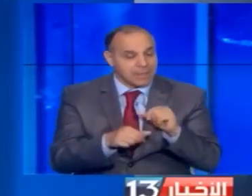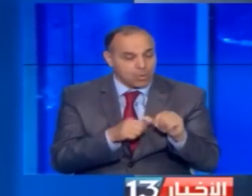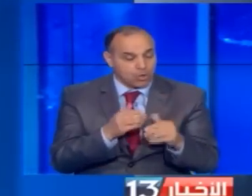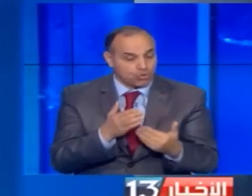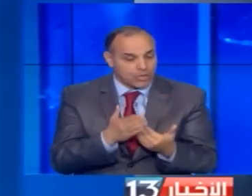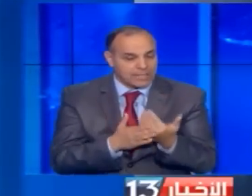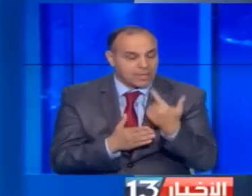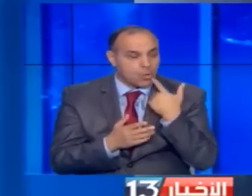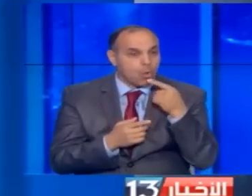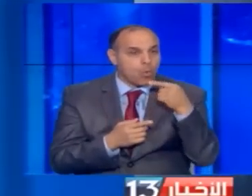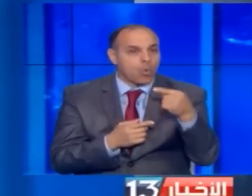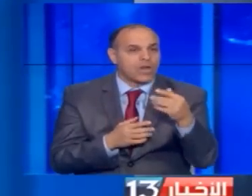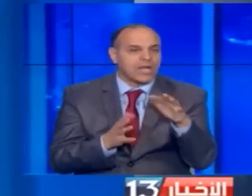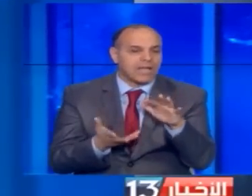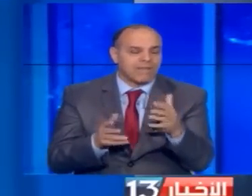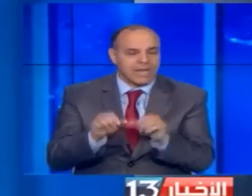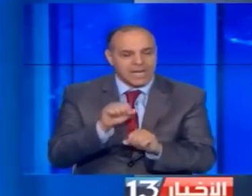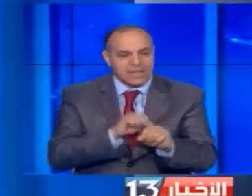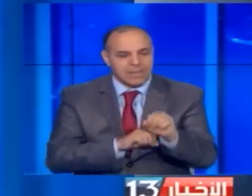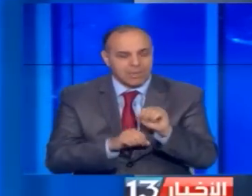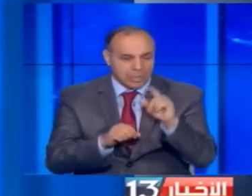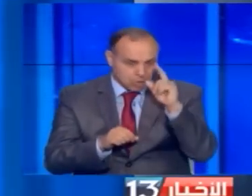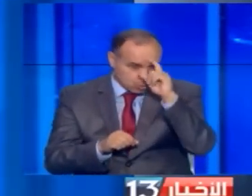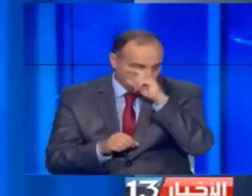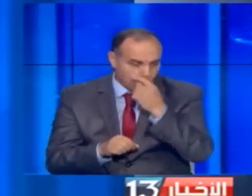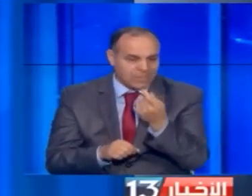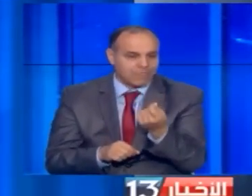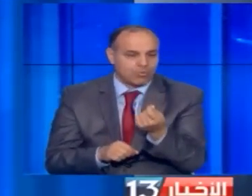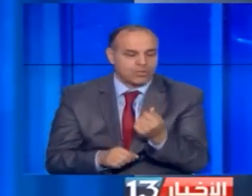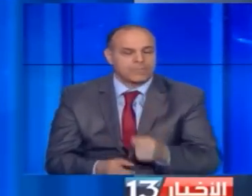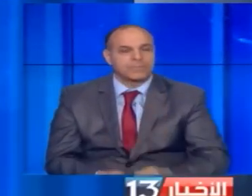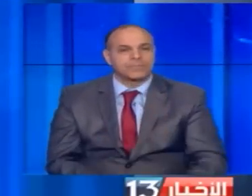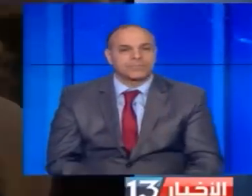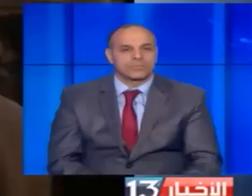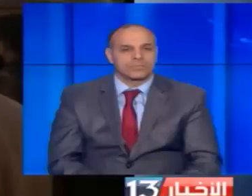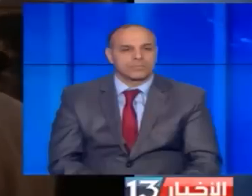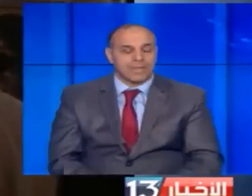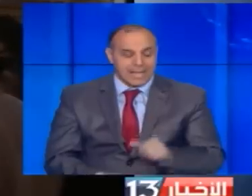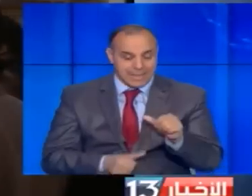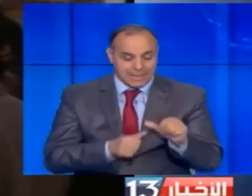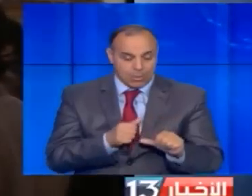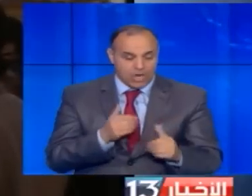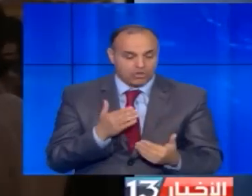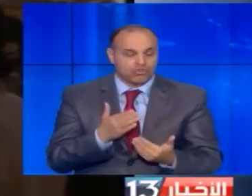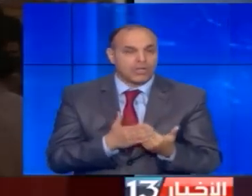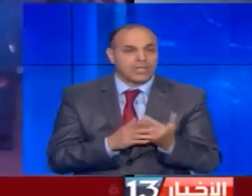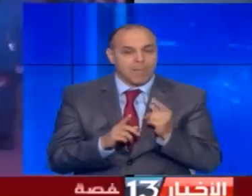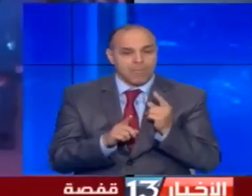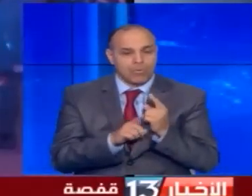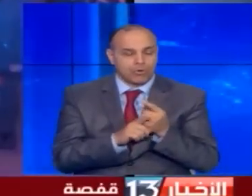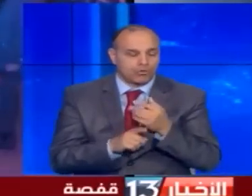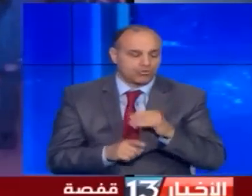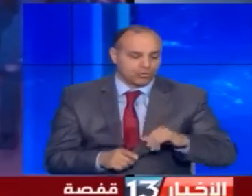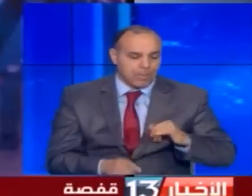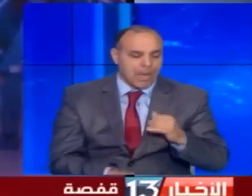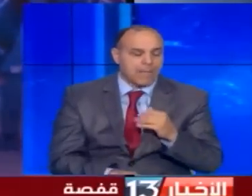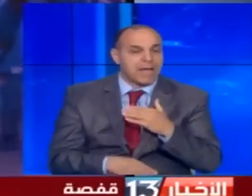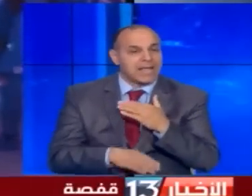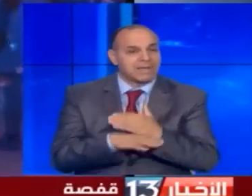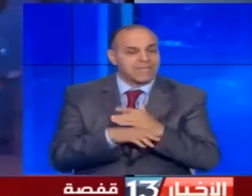جديدة تواجه حسب منظميها صعوبات مادية. دورة جديدة من ملتقى شباب قفصة